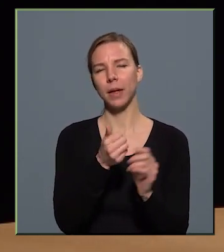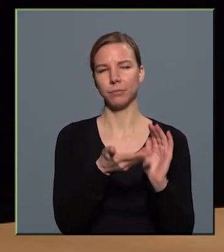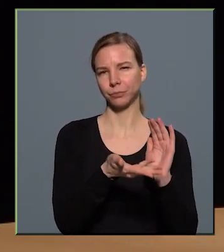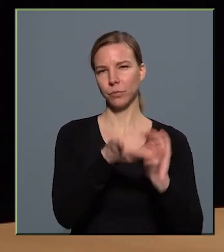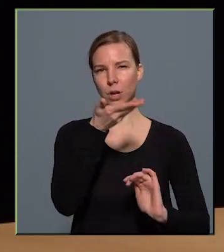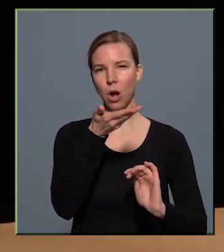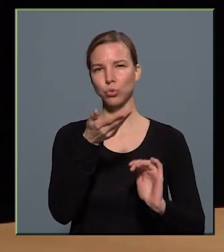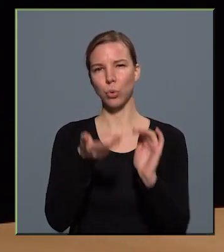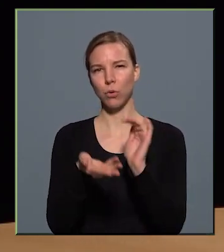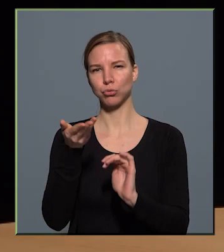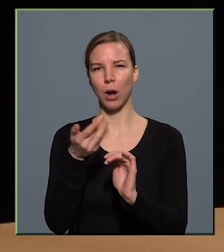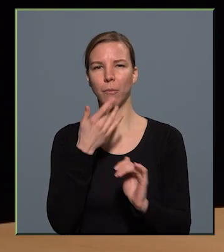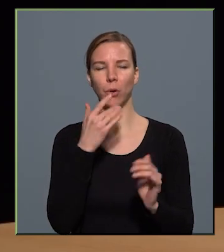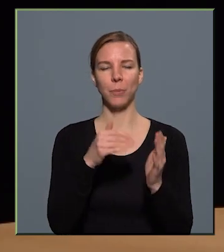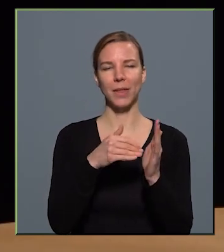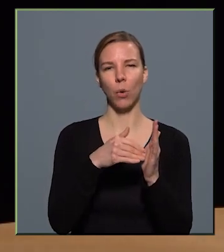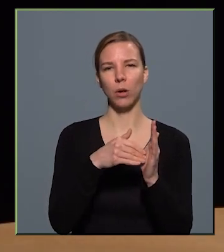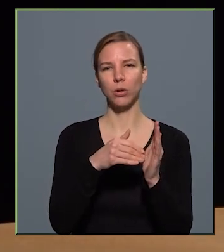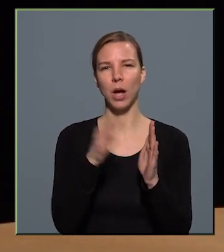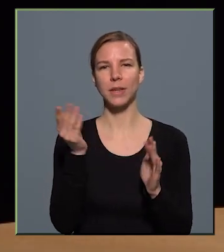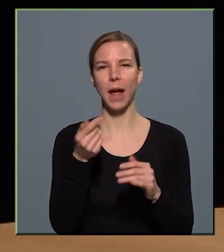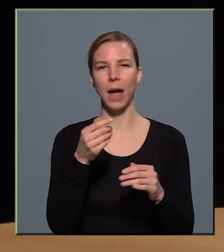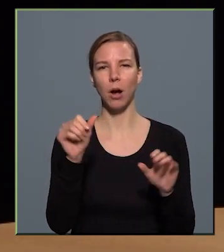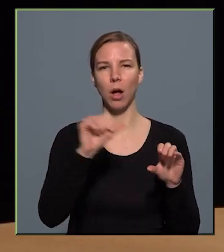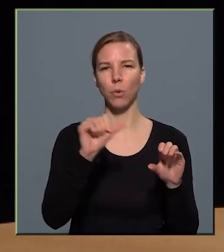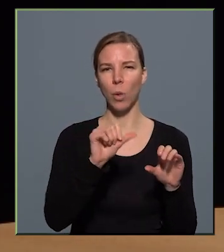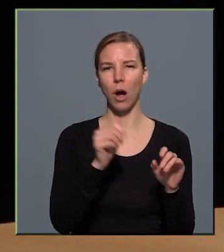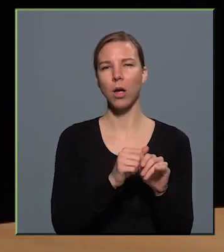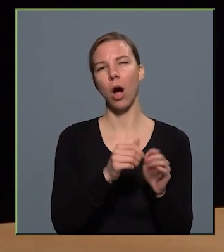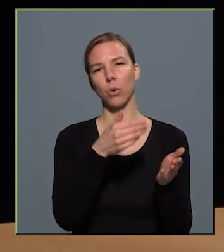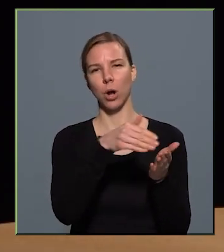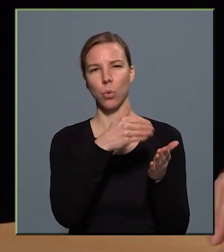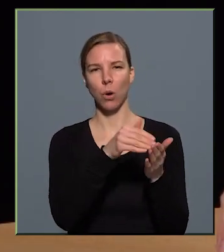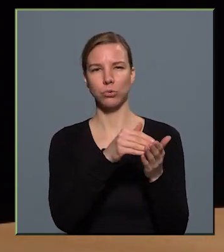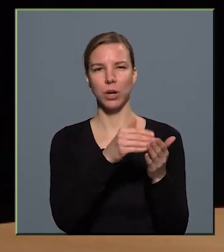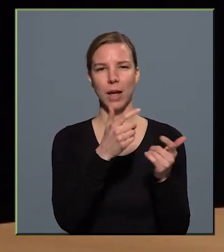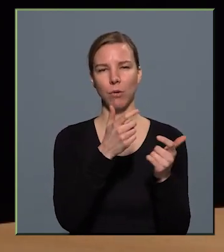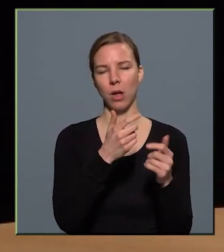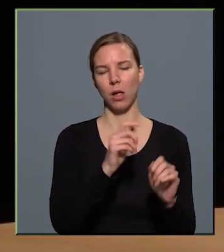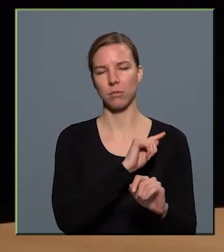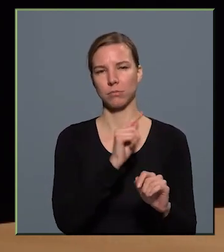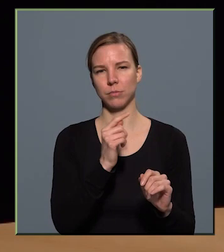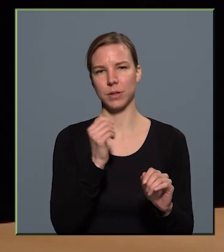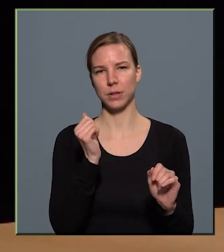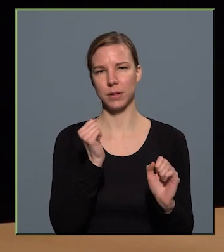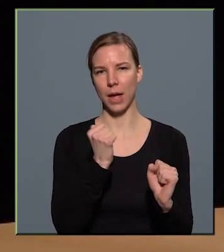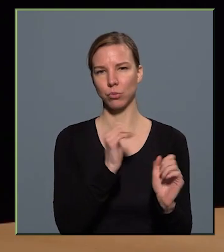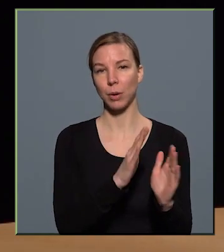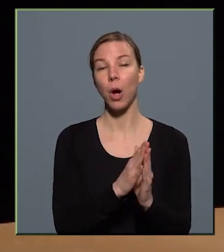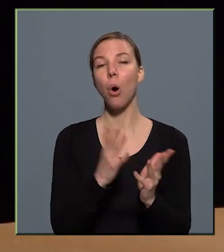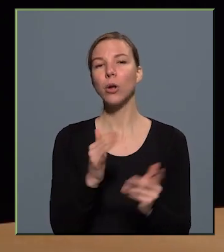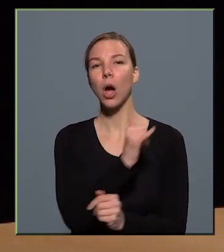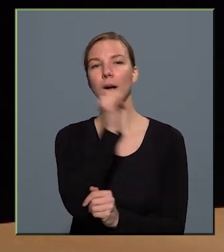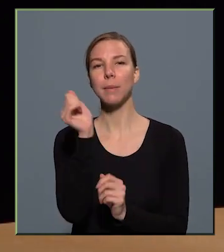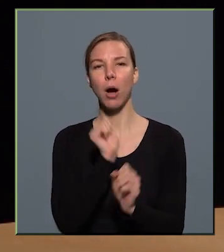hogy éppen most sok volt, a drága volt az olaj, akkor mindig ez a költség oldal volt erősebb, hogyha nem tudom, a klímavédelem felelősödött, akkor